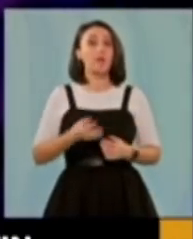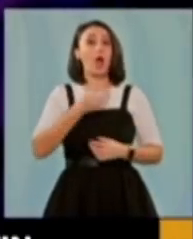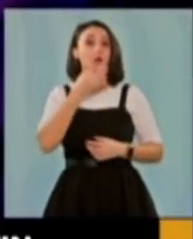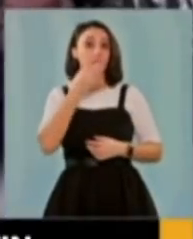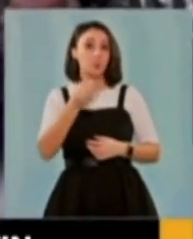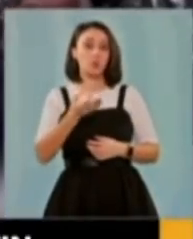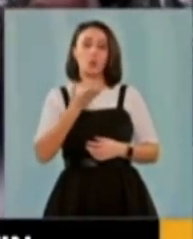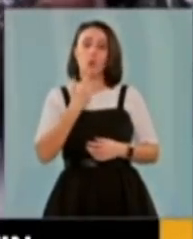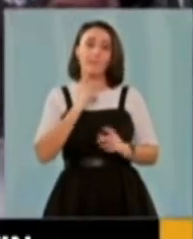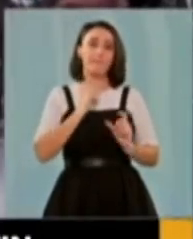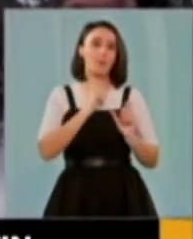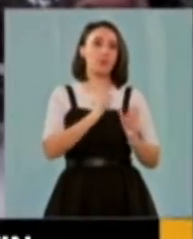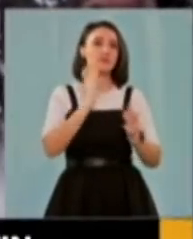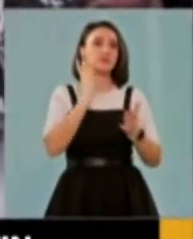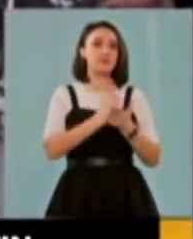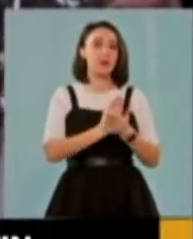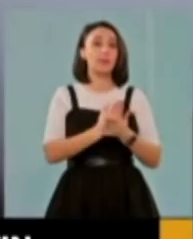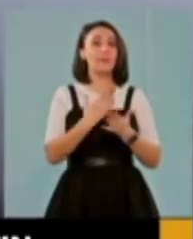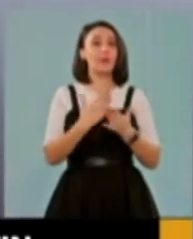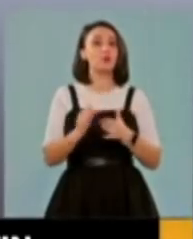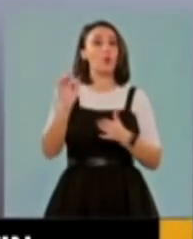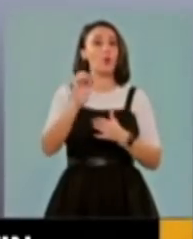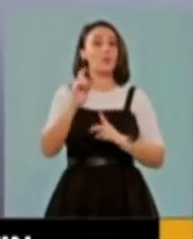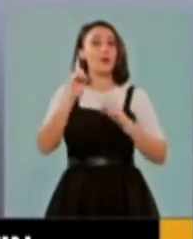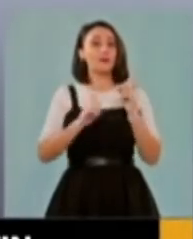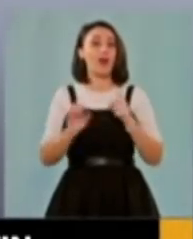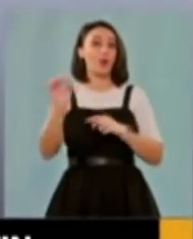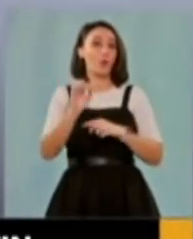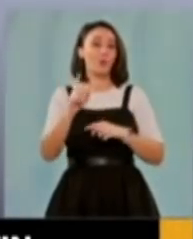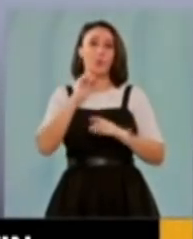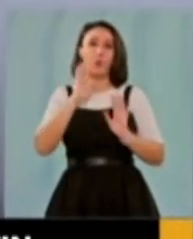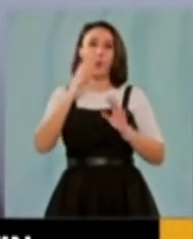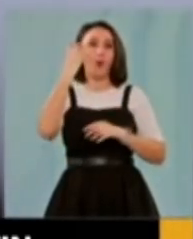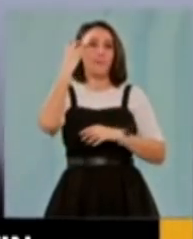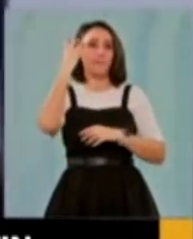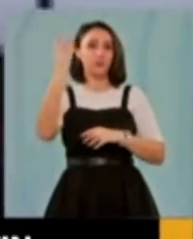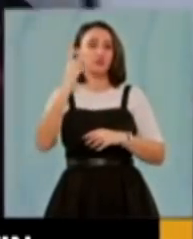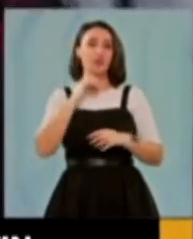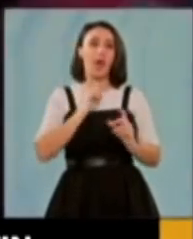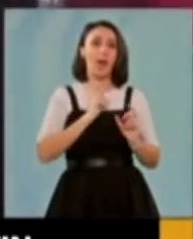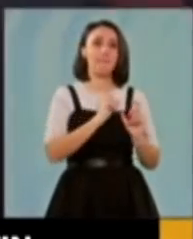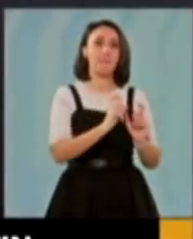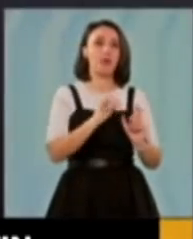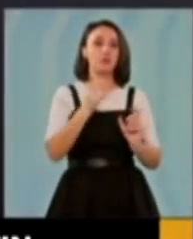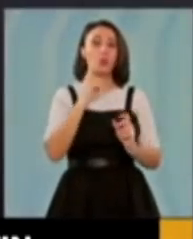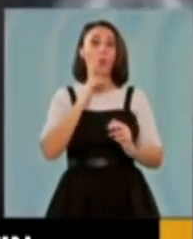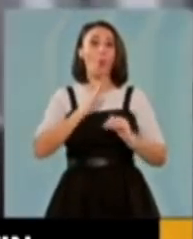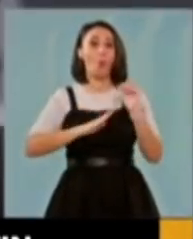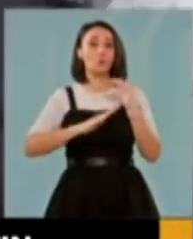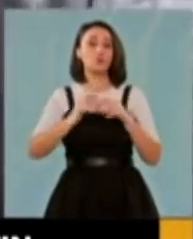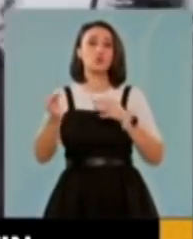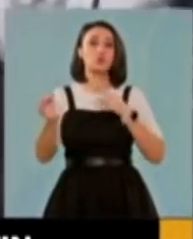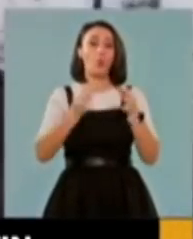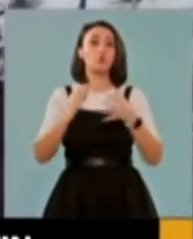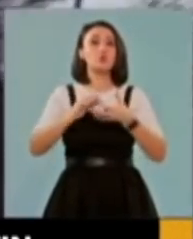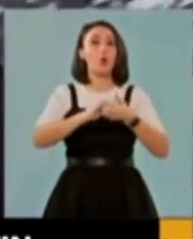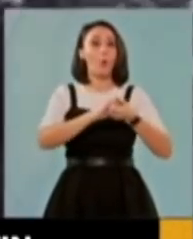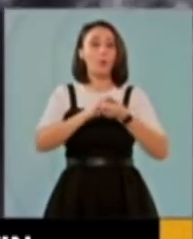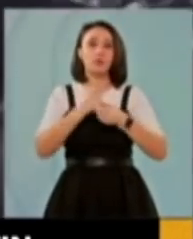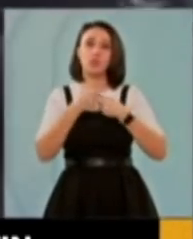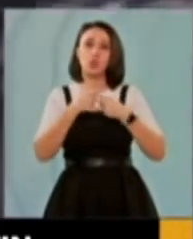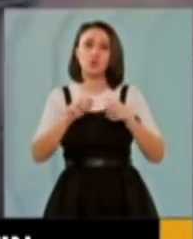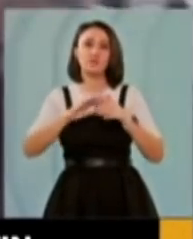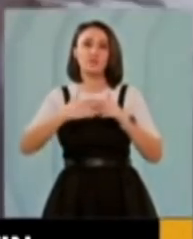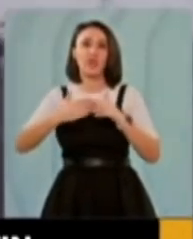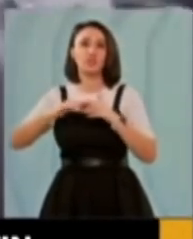va exista securitate și stabilitate pentru Europa dacă europenii nu au capacitatea de a se apăra și de a construi o soluție comună cu toți